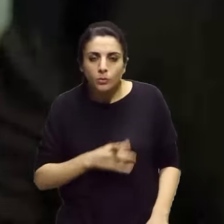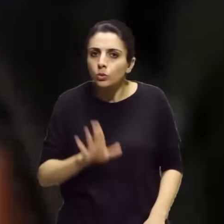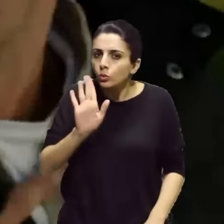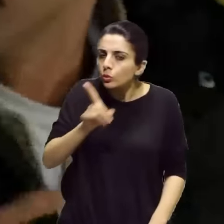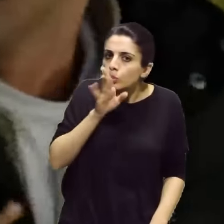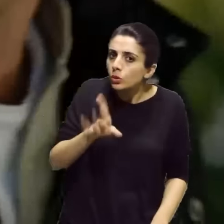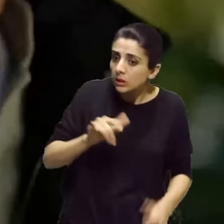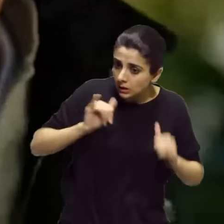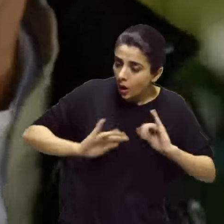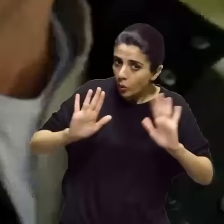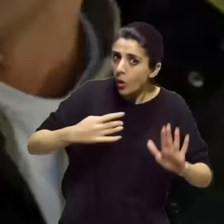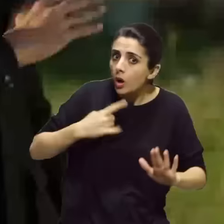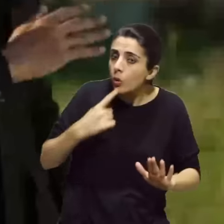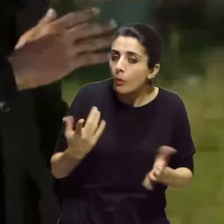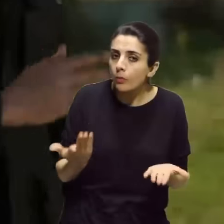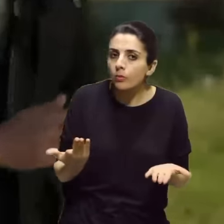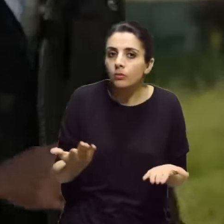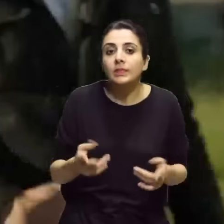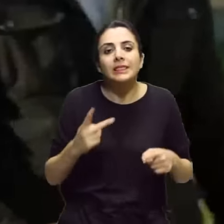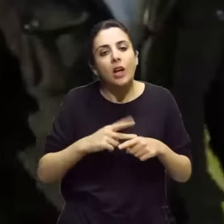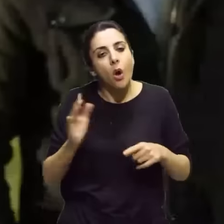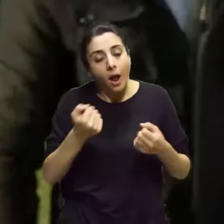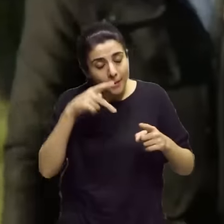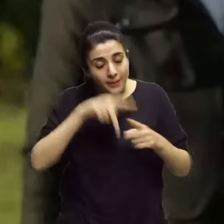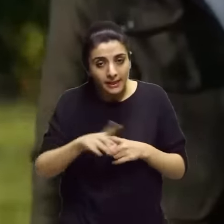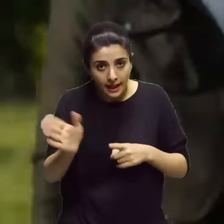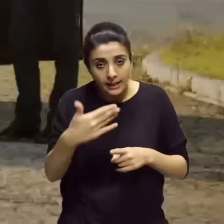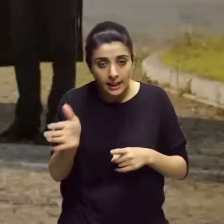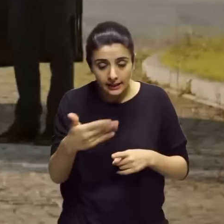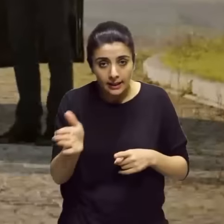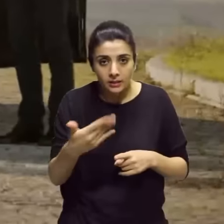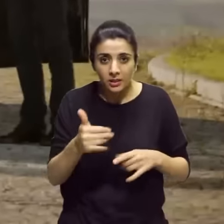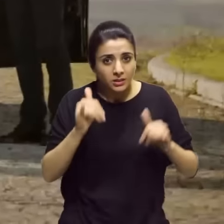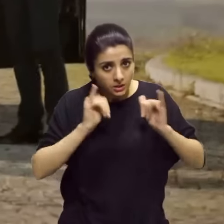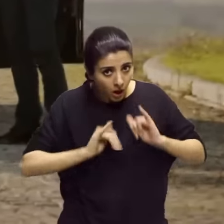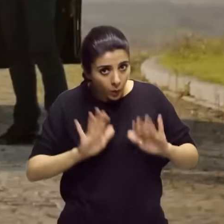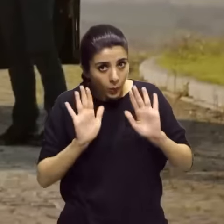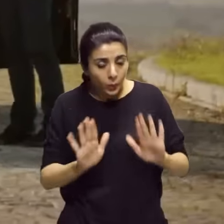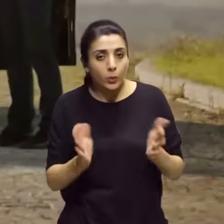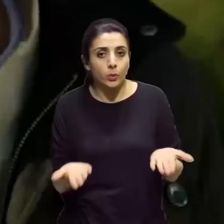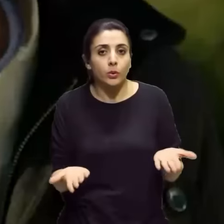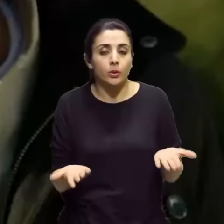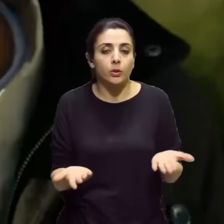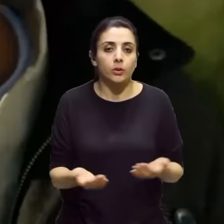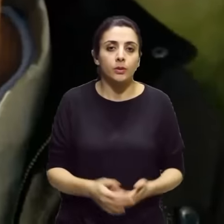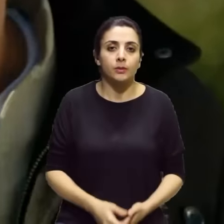Dur Sinan dur sakin ol diyorum sana dur ya. Hadi Zeyno bin sen arabaya bin. Sakin ol Sinan.